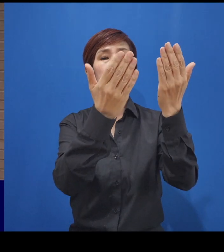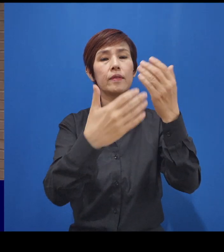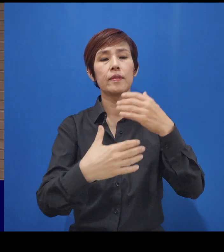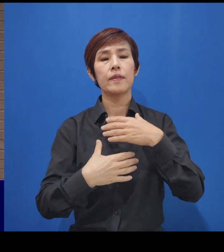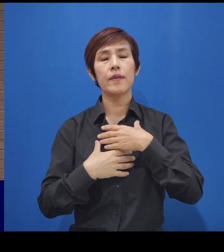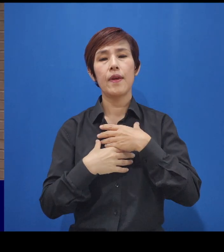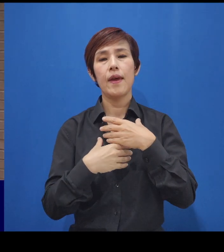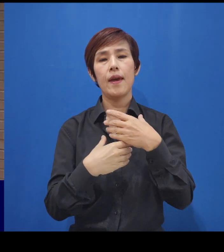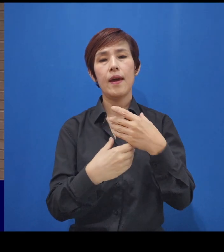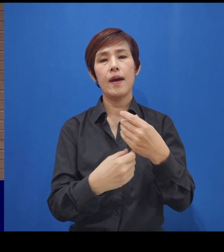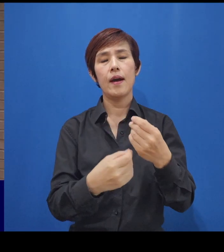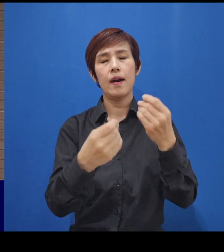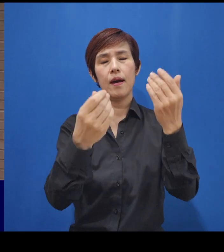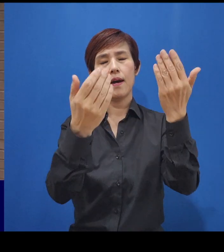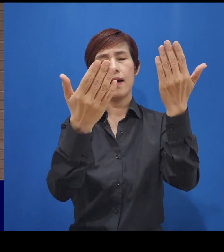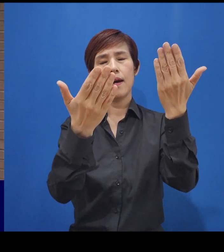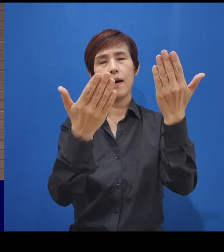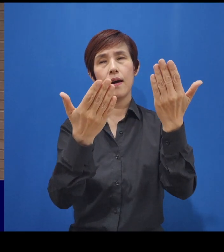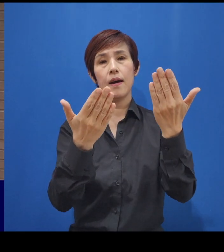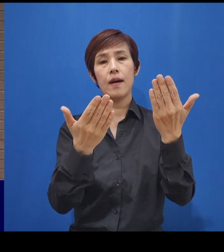기도는 우리의